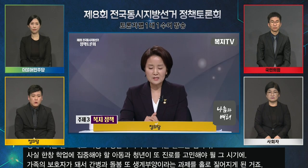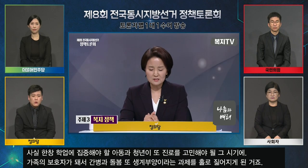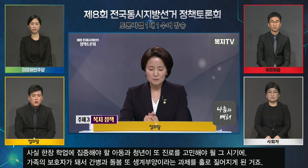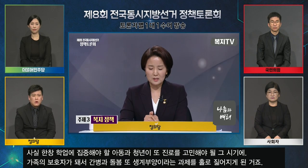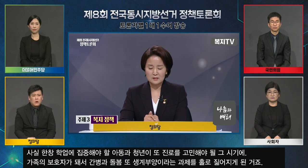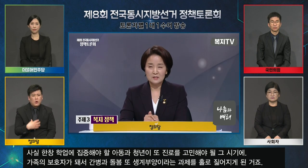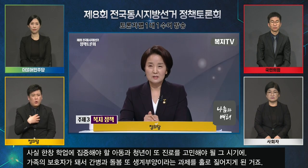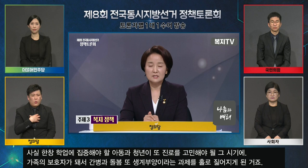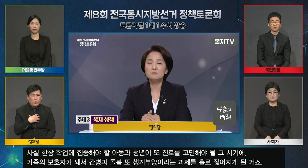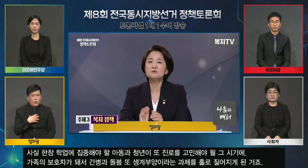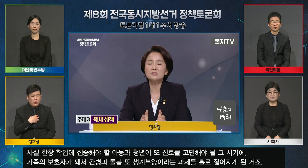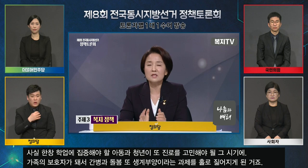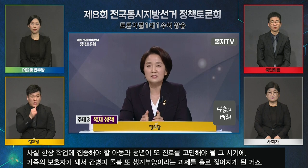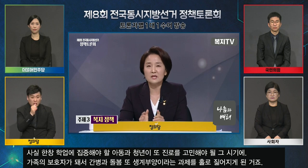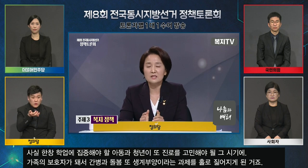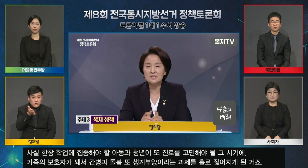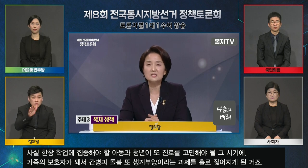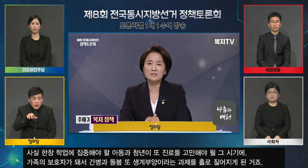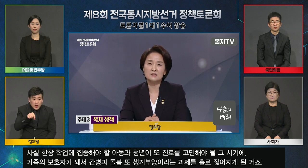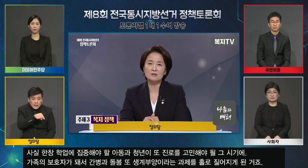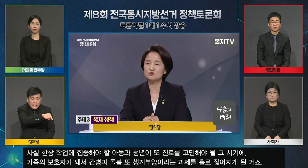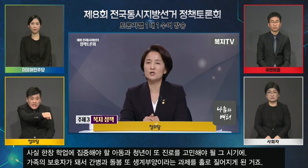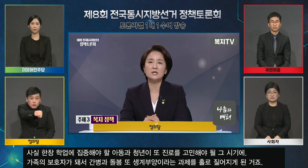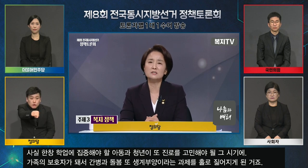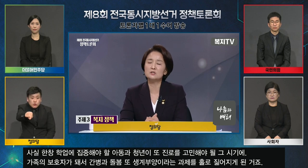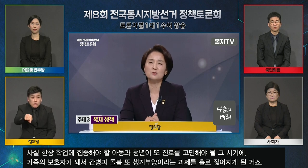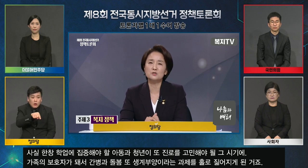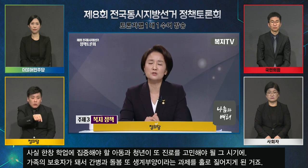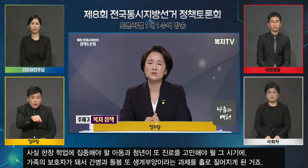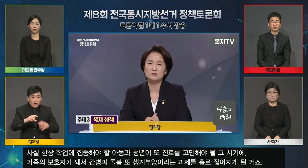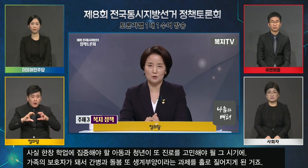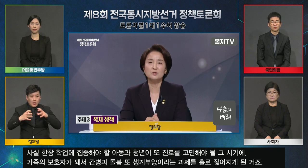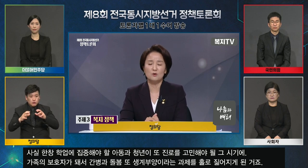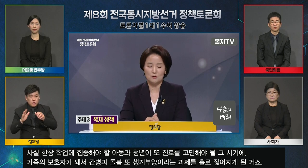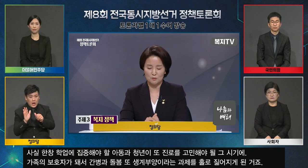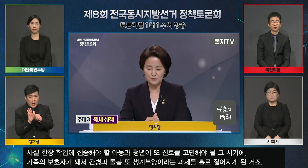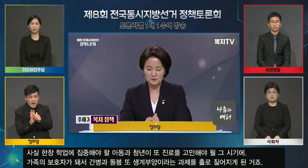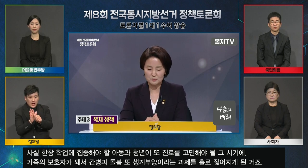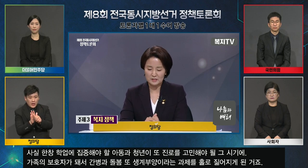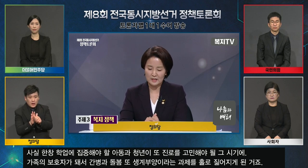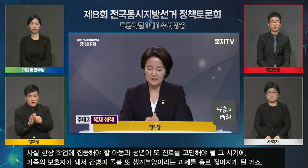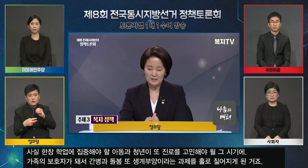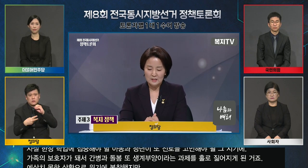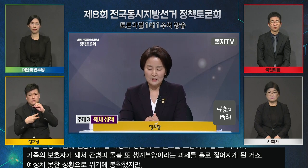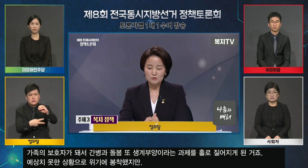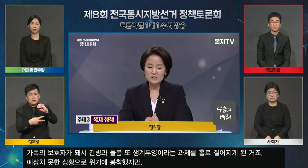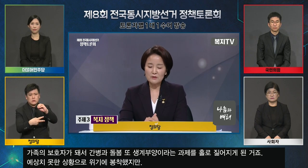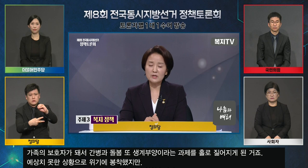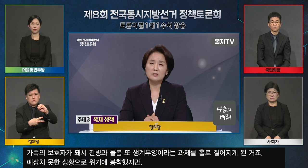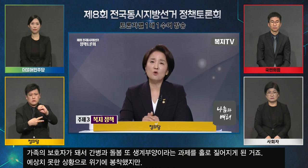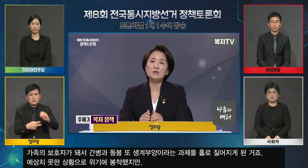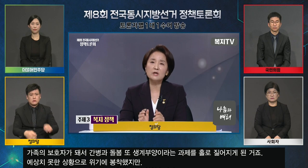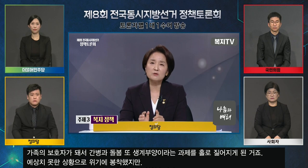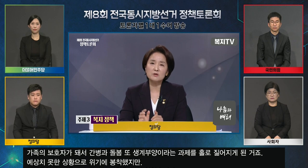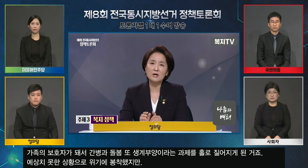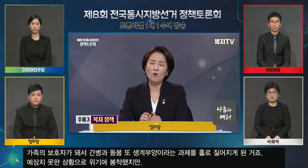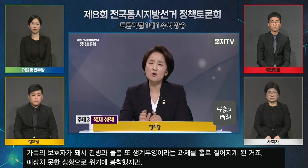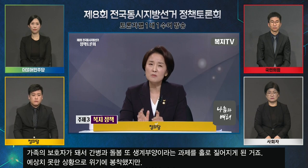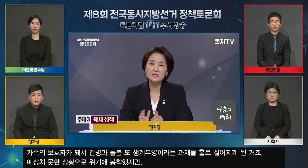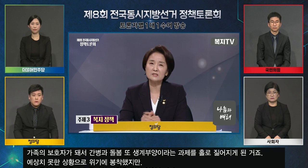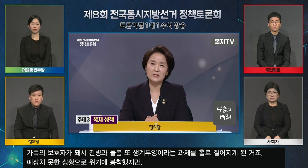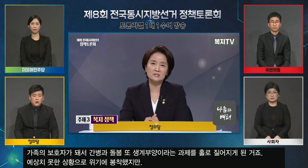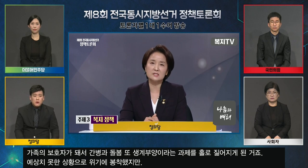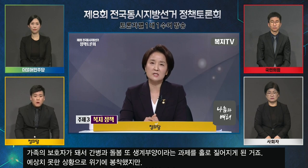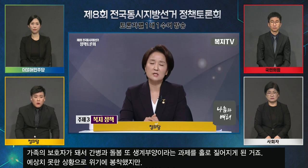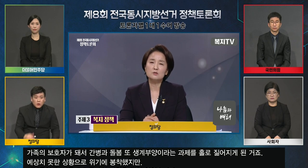봉착했지만 이분들한테 이들한테 국가의 지원은 전혀 없었습니다. 우리 사회의 영케어러가